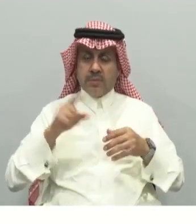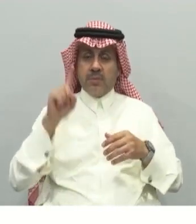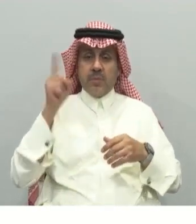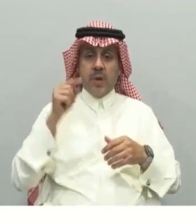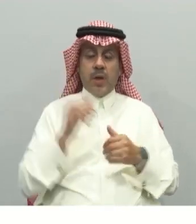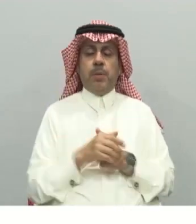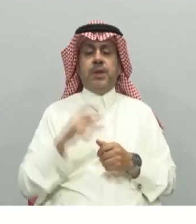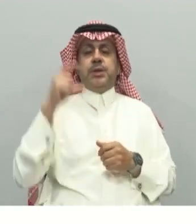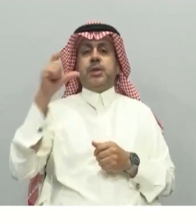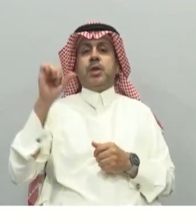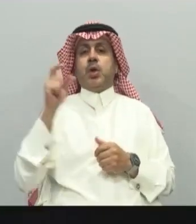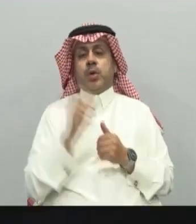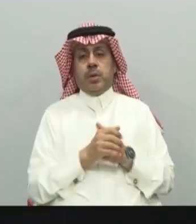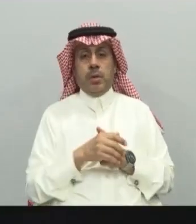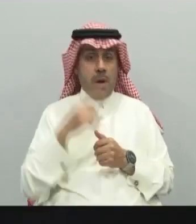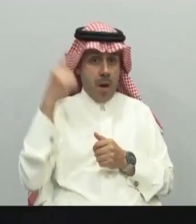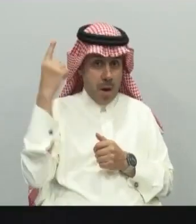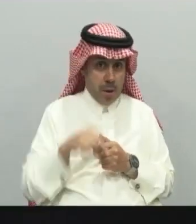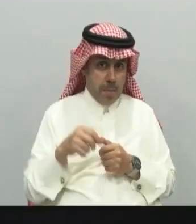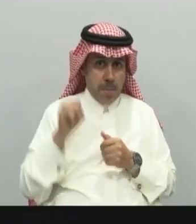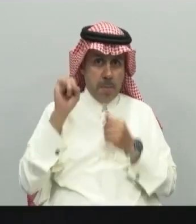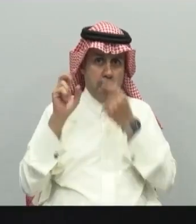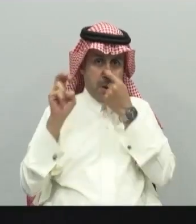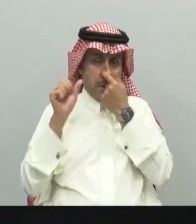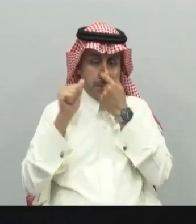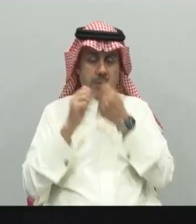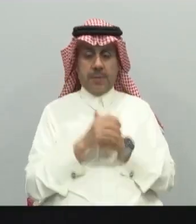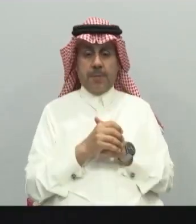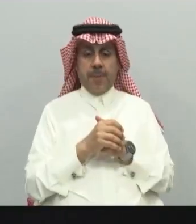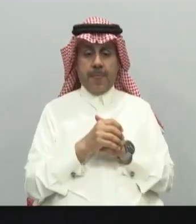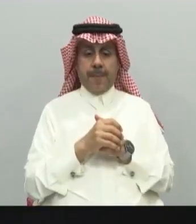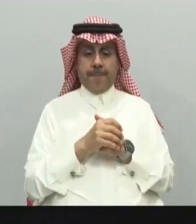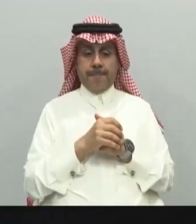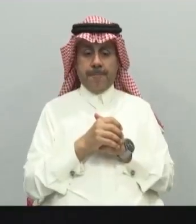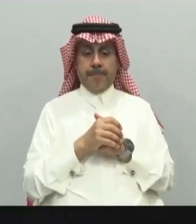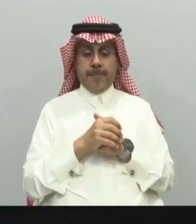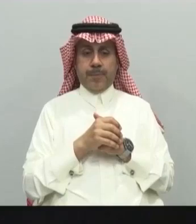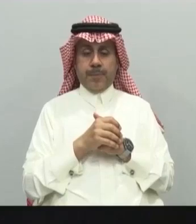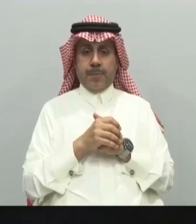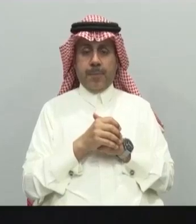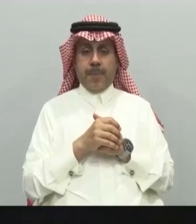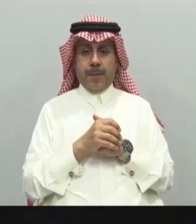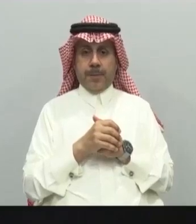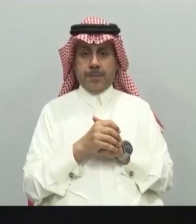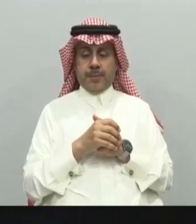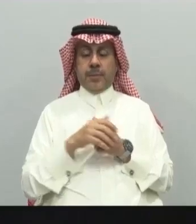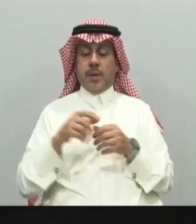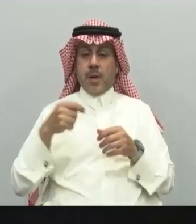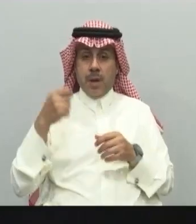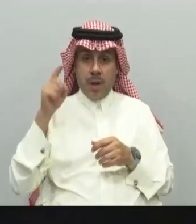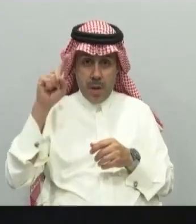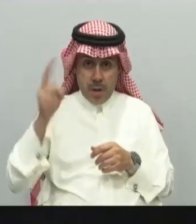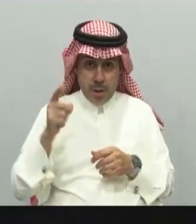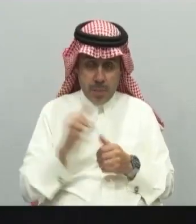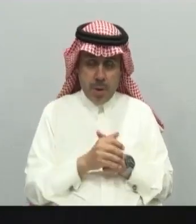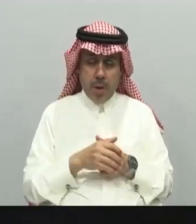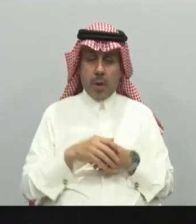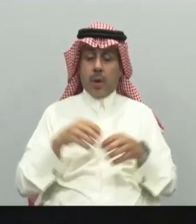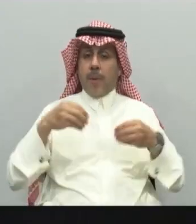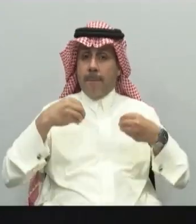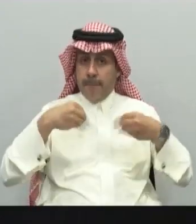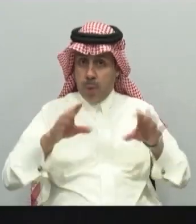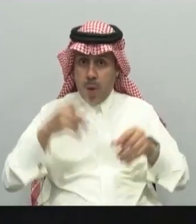محرم تحريم مقاصد كيف هذا يعني ان ربا البيوع هو